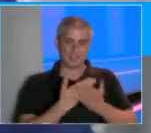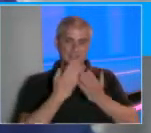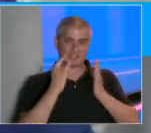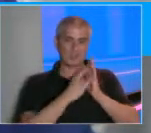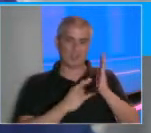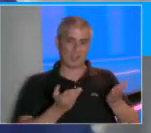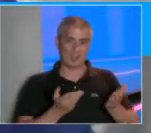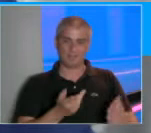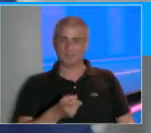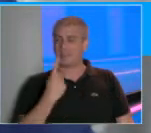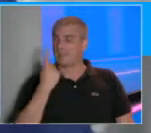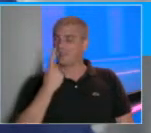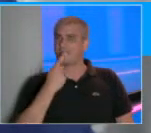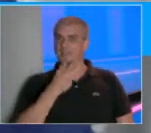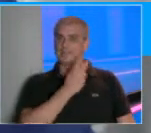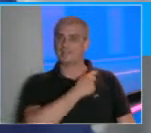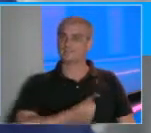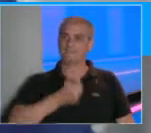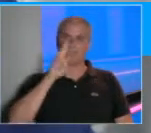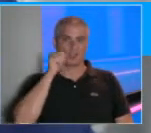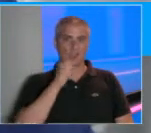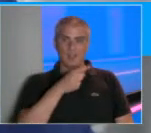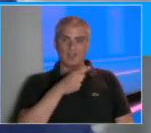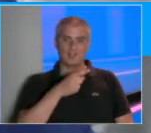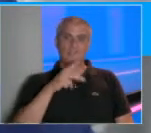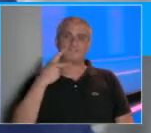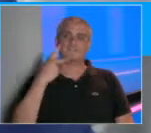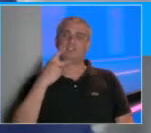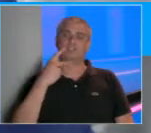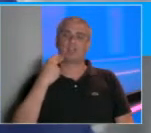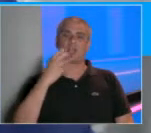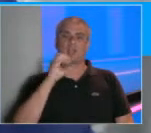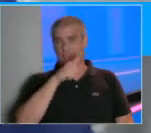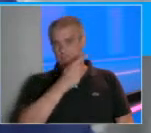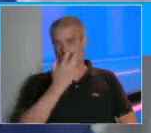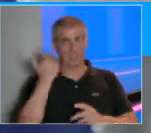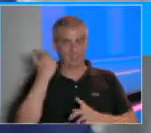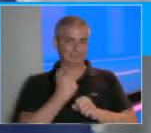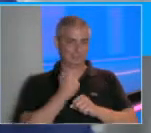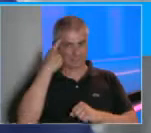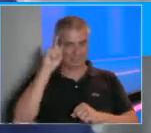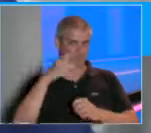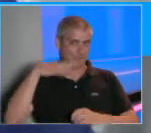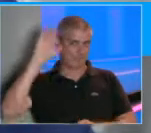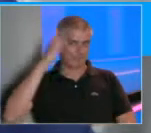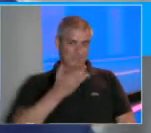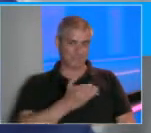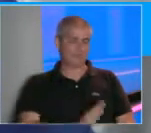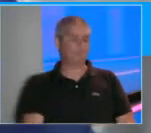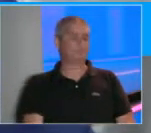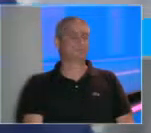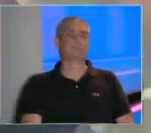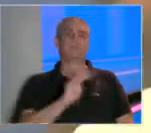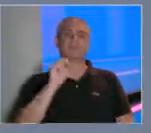כזאת? אחת השרות של כחול לבן, אופיר פרקש הכהן, נמנעה בהצבעה הזאת, היא לא הצביעה נגד, אלא נמנעה. נדב